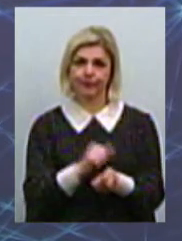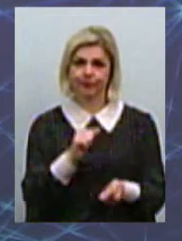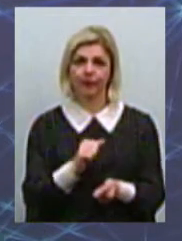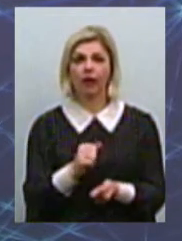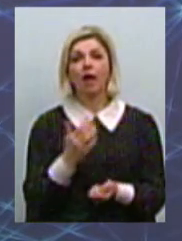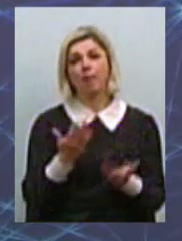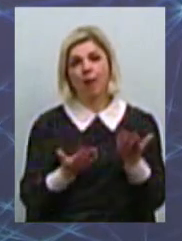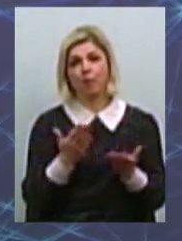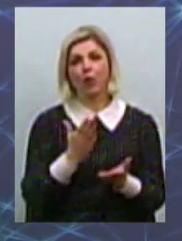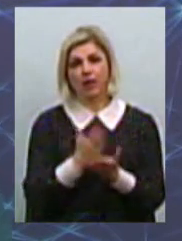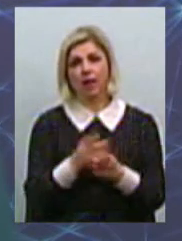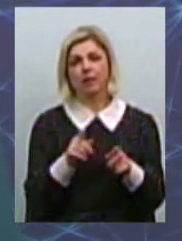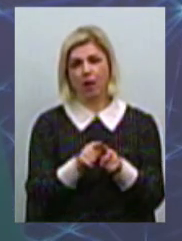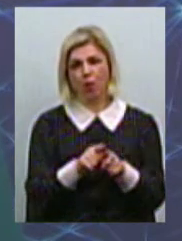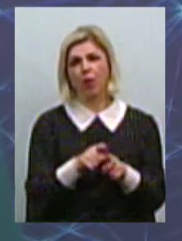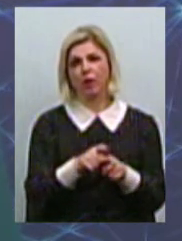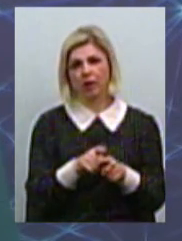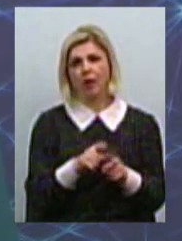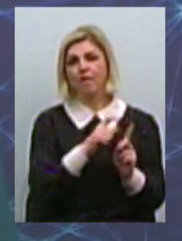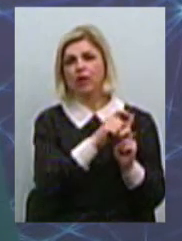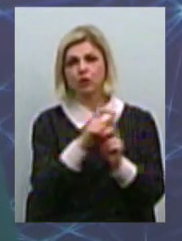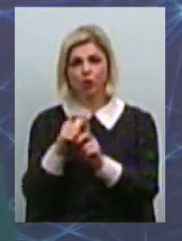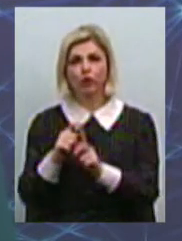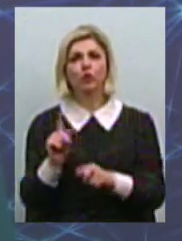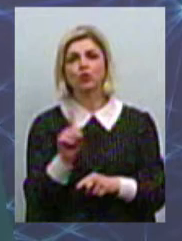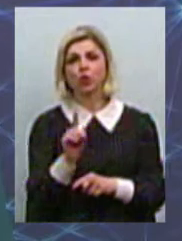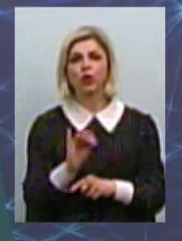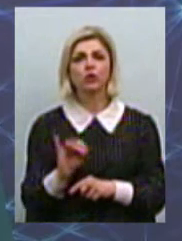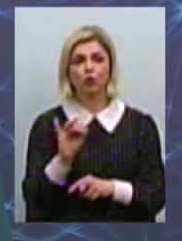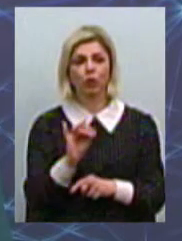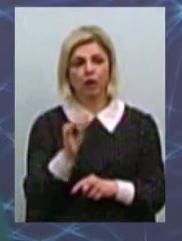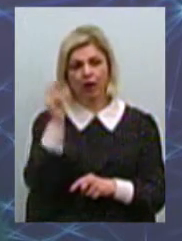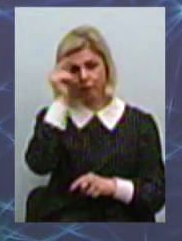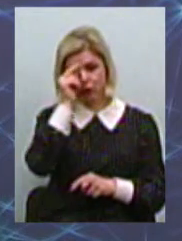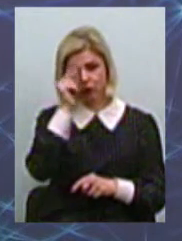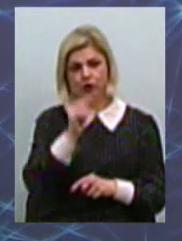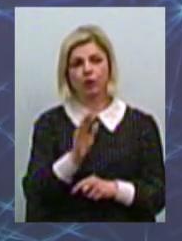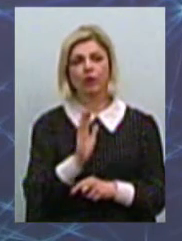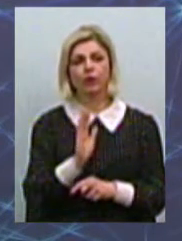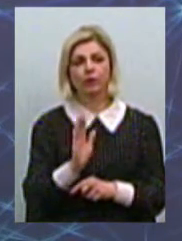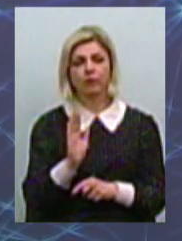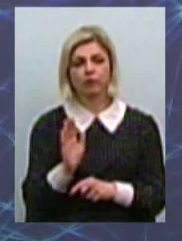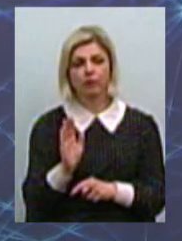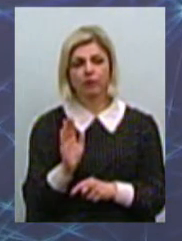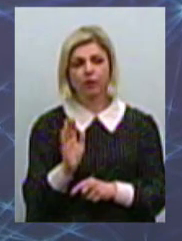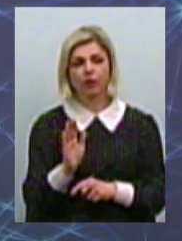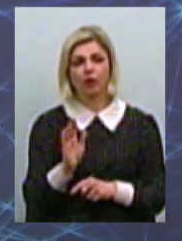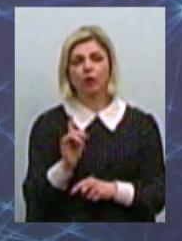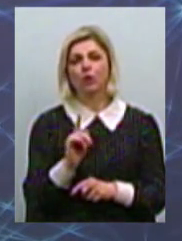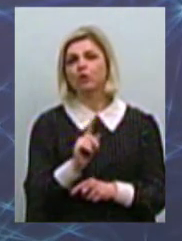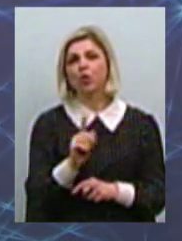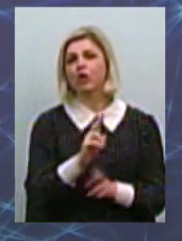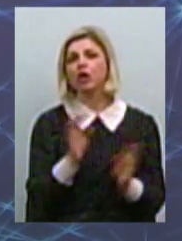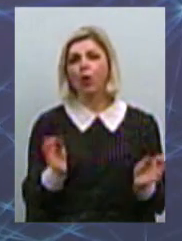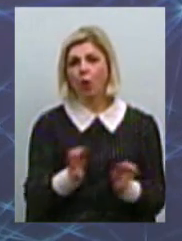Мабуть, є такий гіркий вислів про те, що історія вчить тільки одному, що вона нікого нічому не вчить.